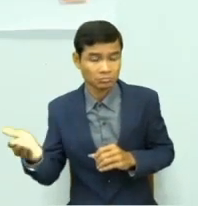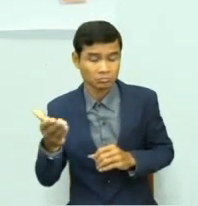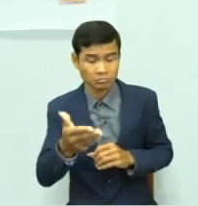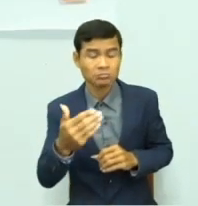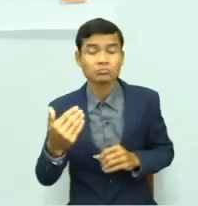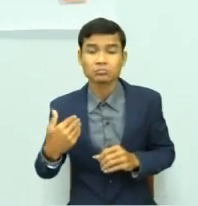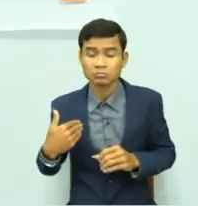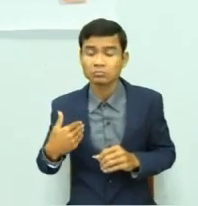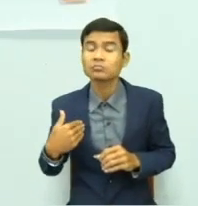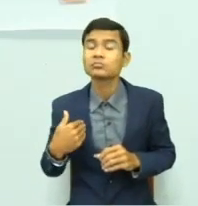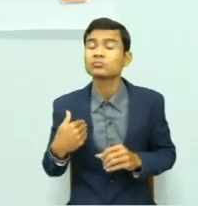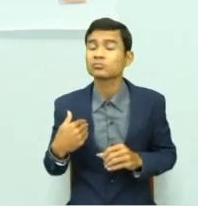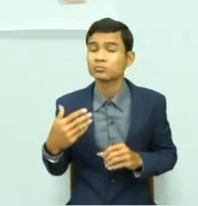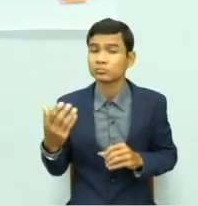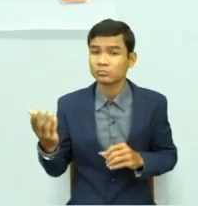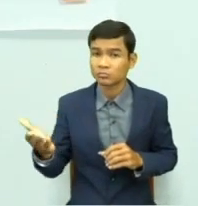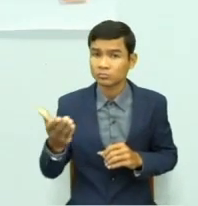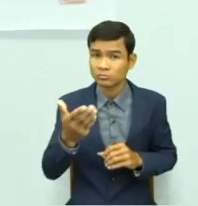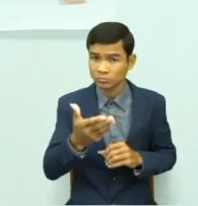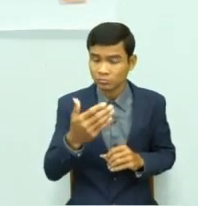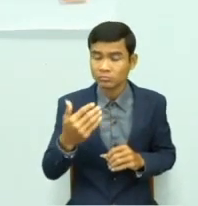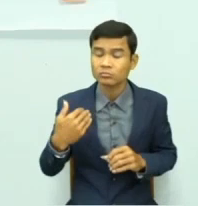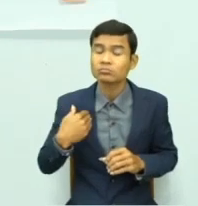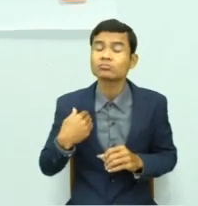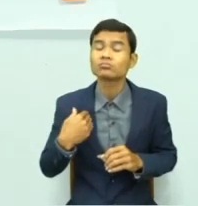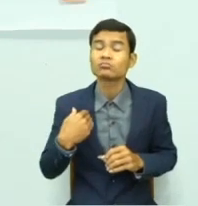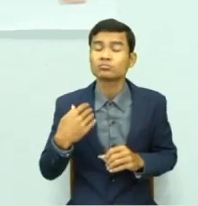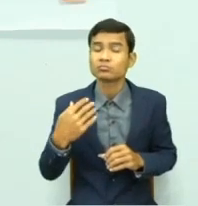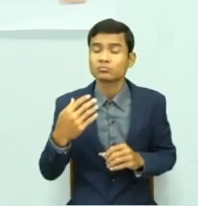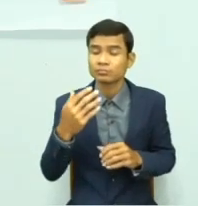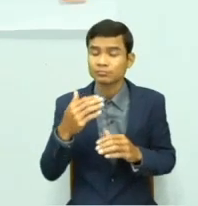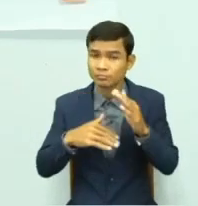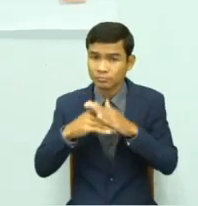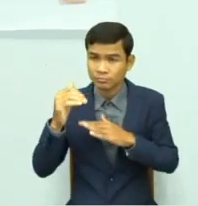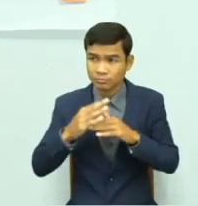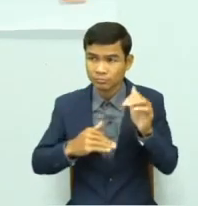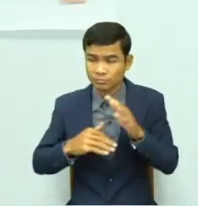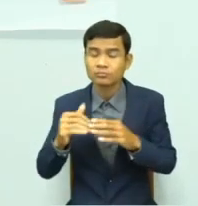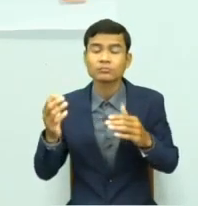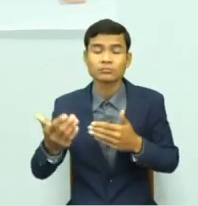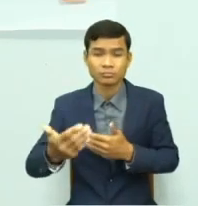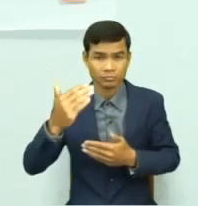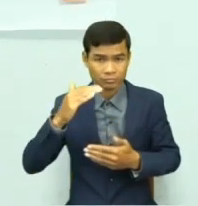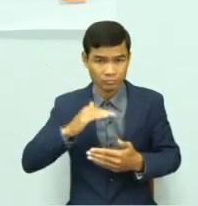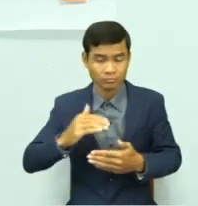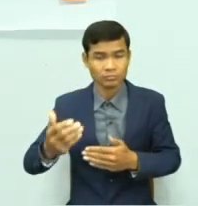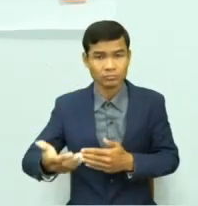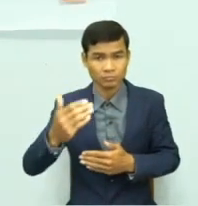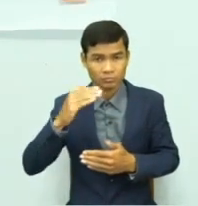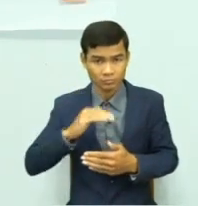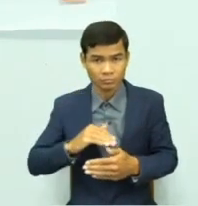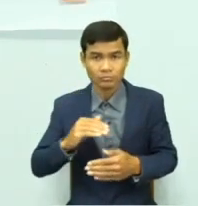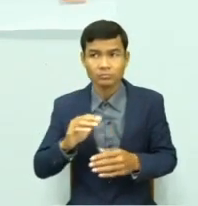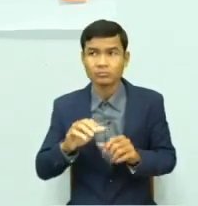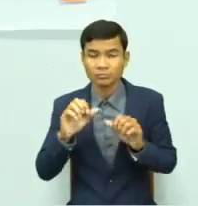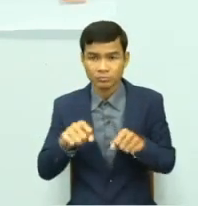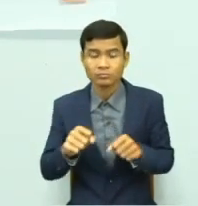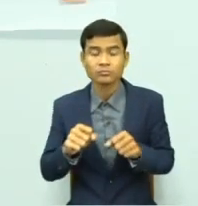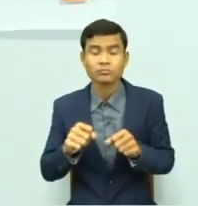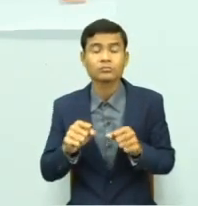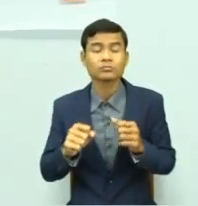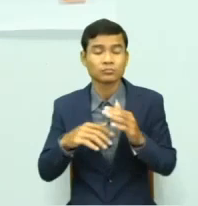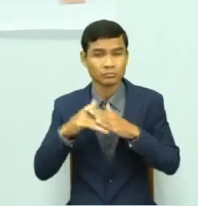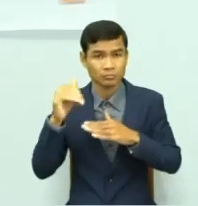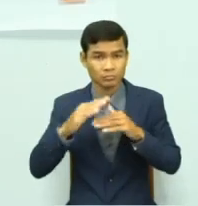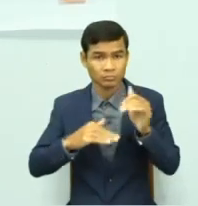cha miên ở vậy tiệt tế con đã kịp bán sáng sáng, cha chia xong mà tập hợp đã kịp bán cha sang song không phải